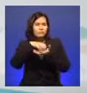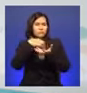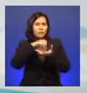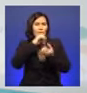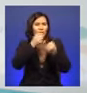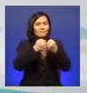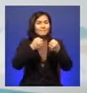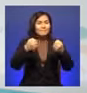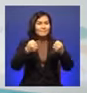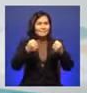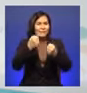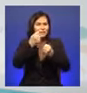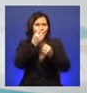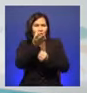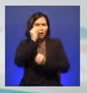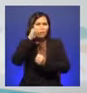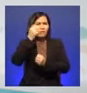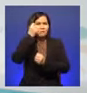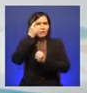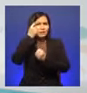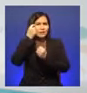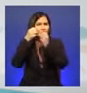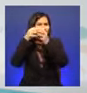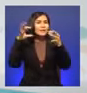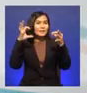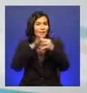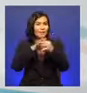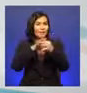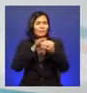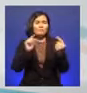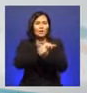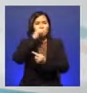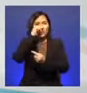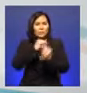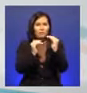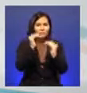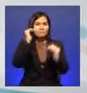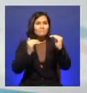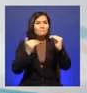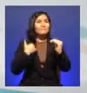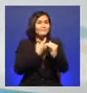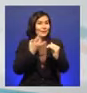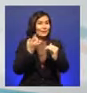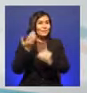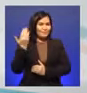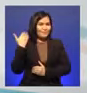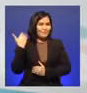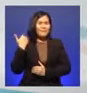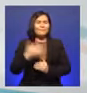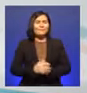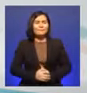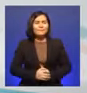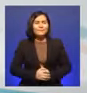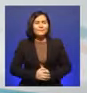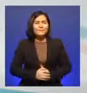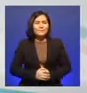ายให้เราเห็นภาพกว้างในฐานะนักเศรษฐศาสตร์นะคะที่จะมาบอกเราว่าปรากฏการณ์ที่เกิดขึ้นในเรื่องความเหลื่อมล้ำในสังค